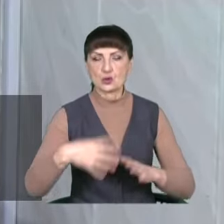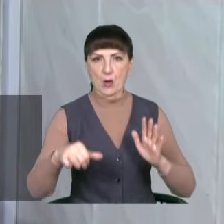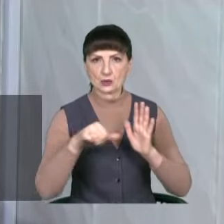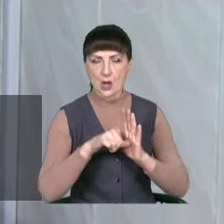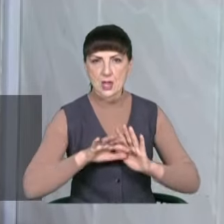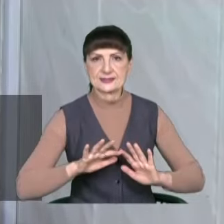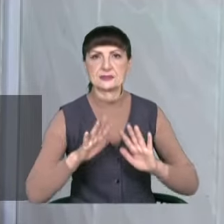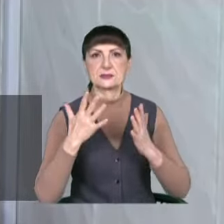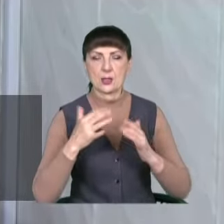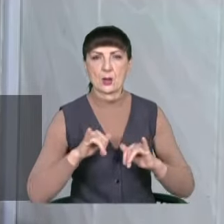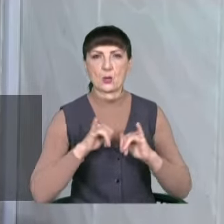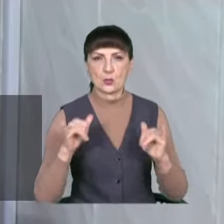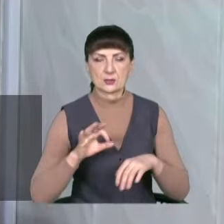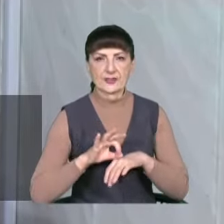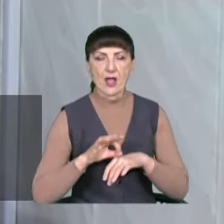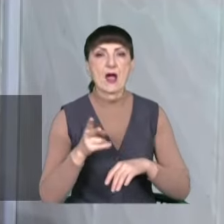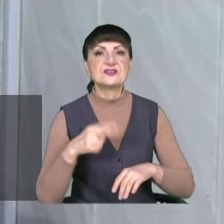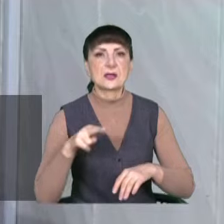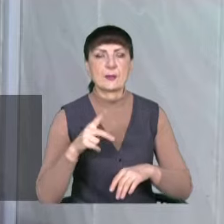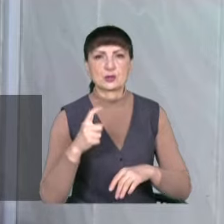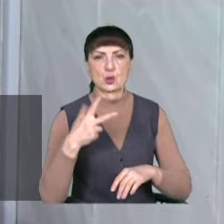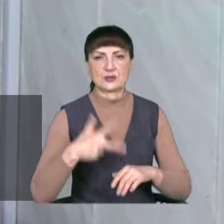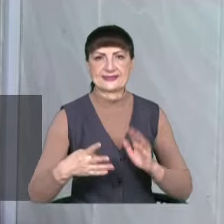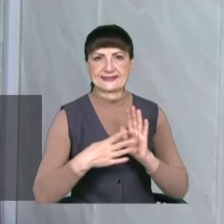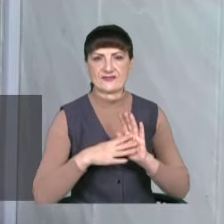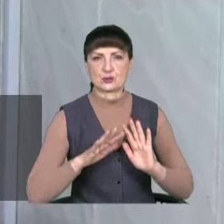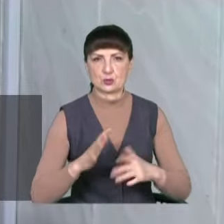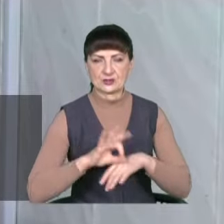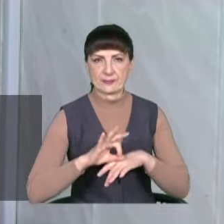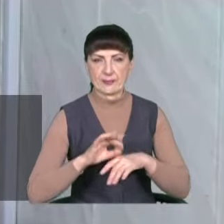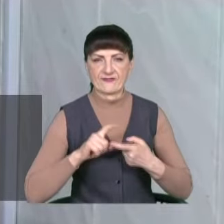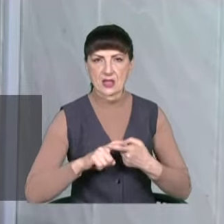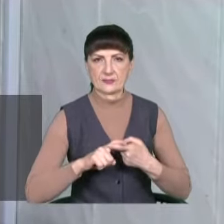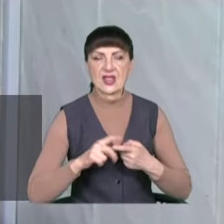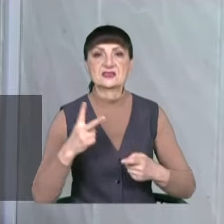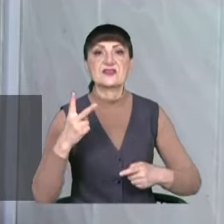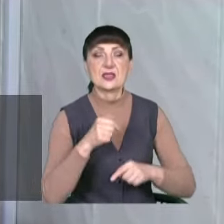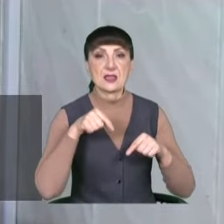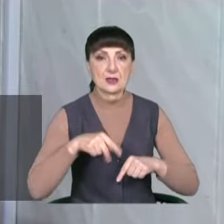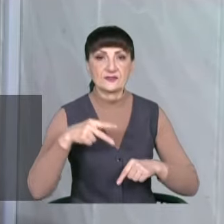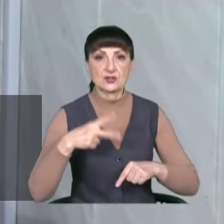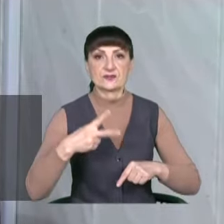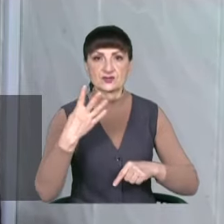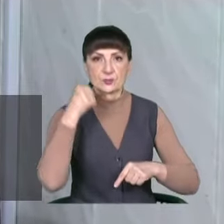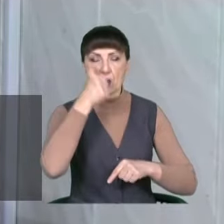случаев кори, в декабре месяце уже 139 случаев кори. За две недели 2024 года зарегистрировано